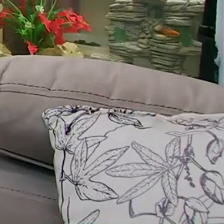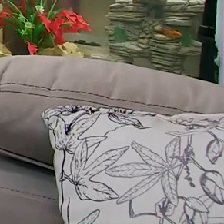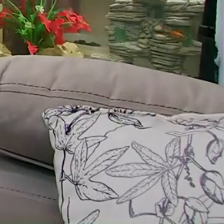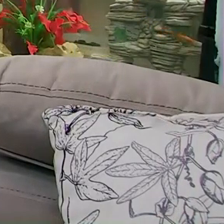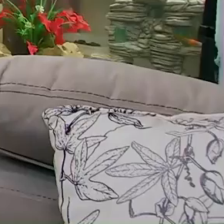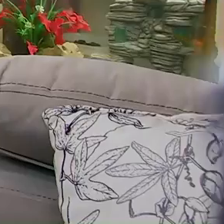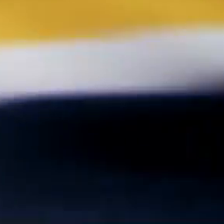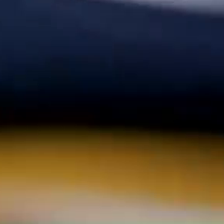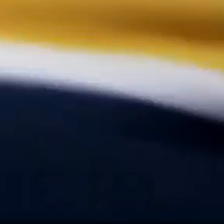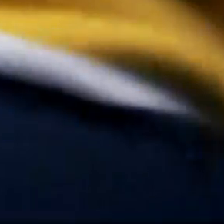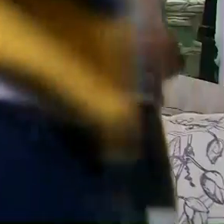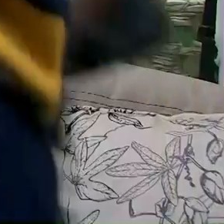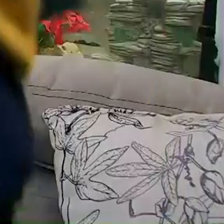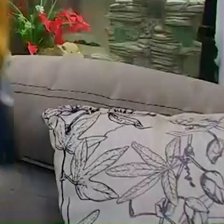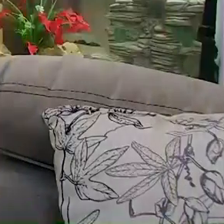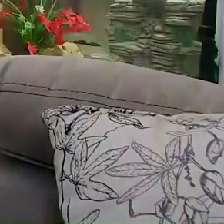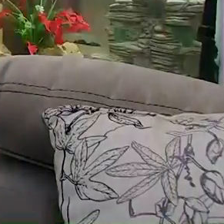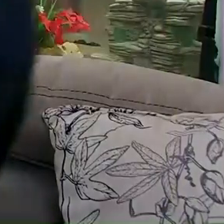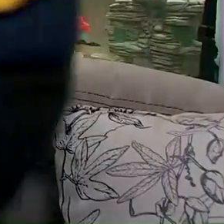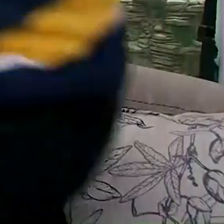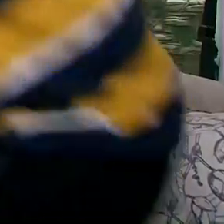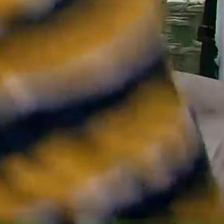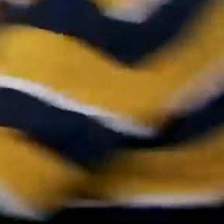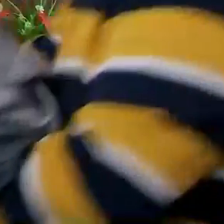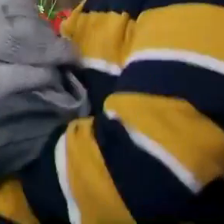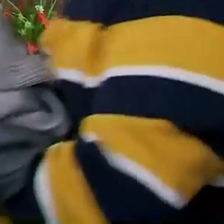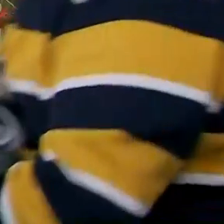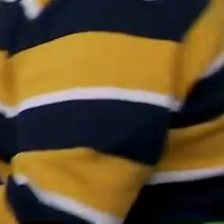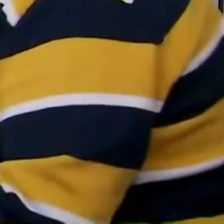Şükrü elinde eski püskü kıyafetlerle gelip Sarp'ın yanına oturdu.